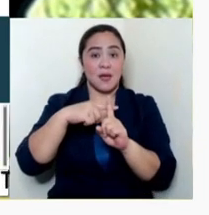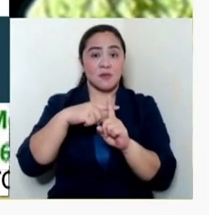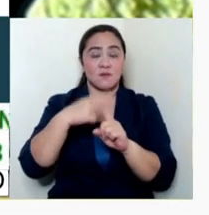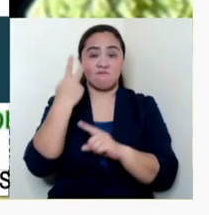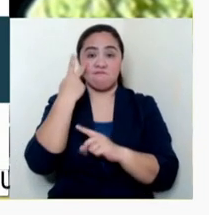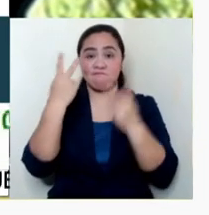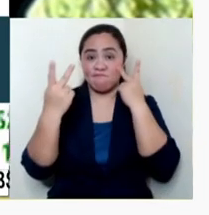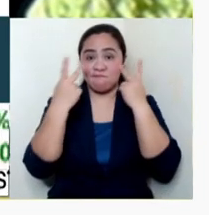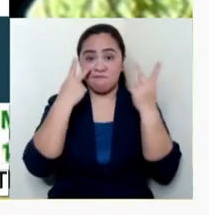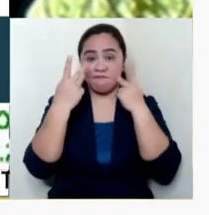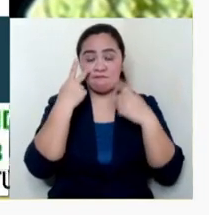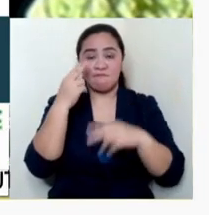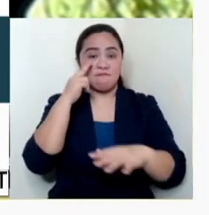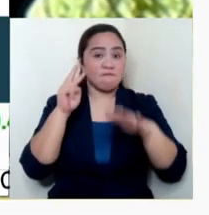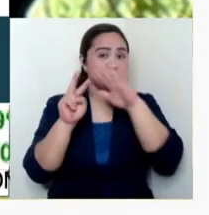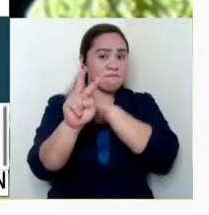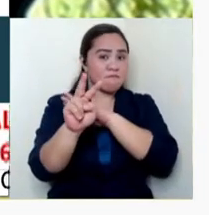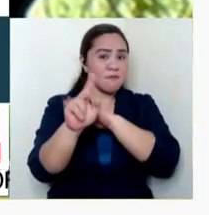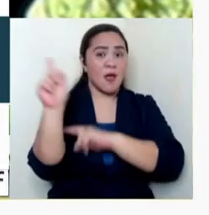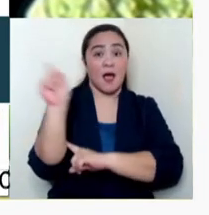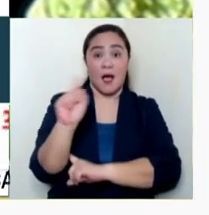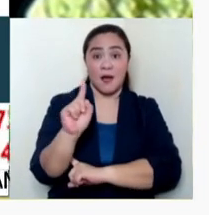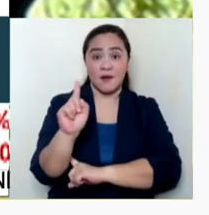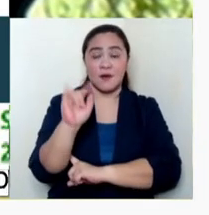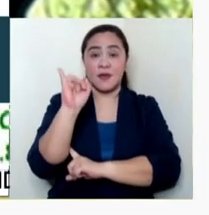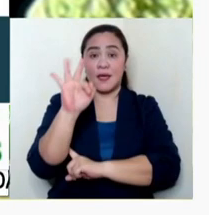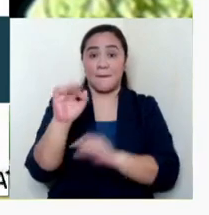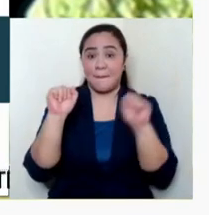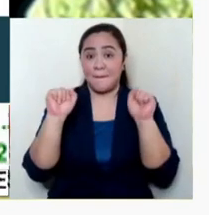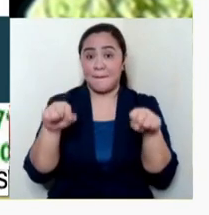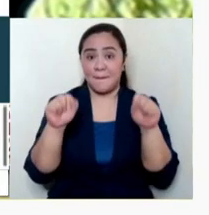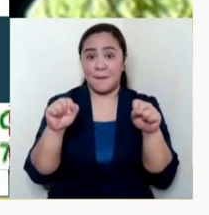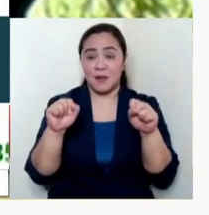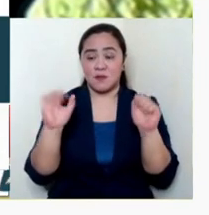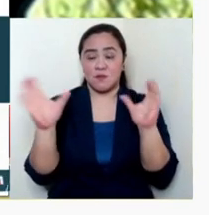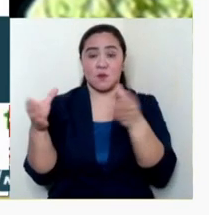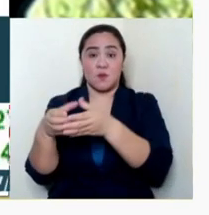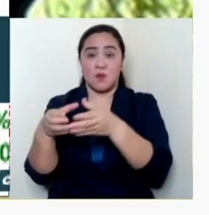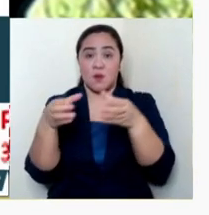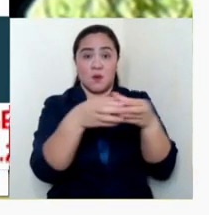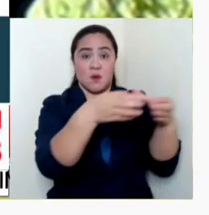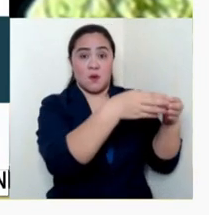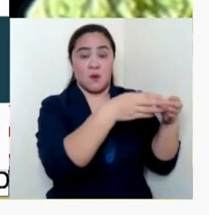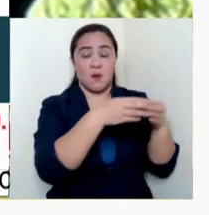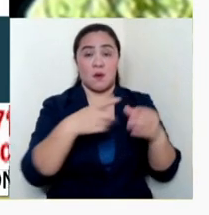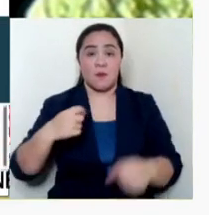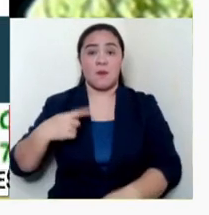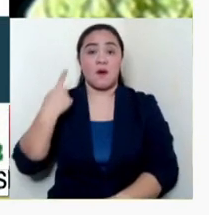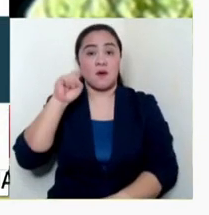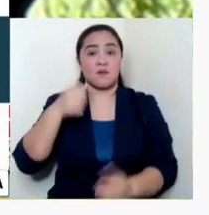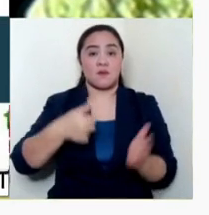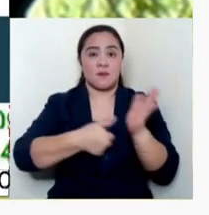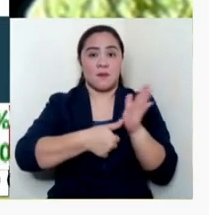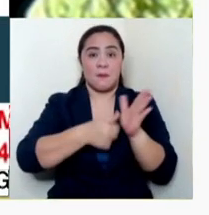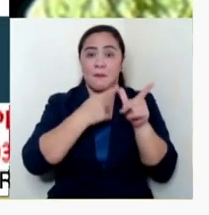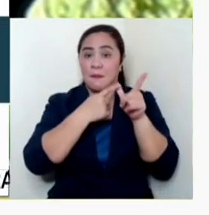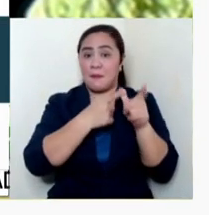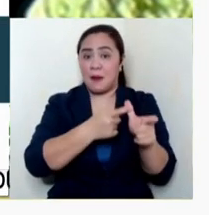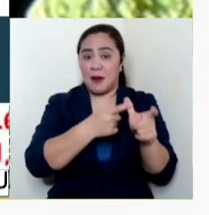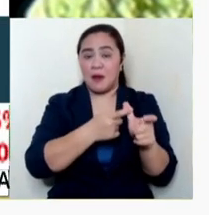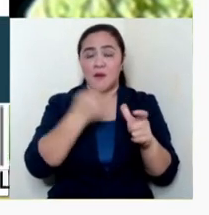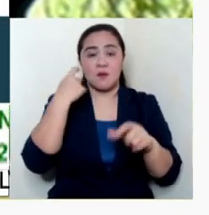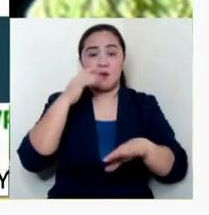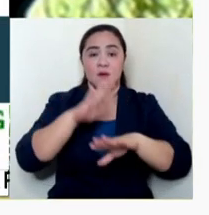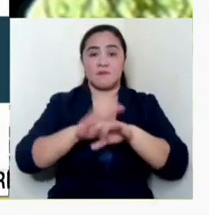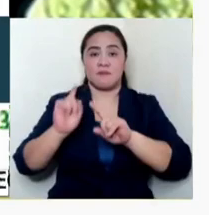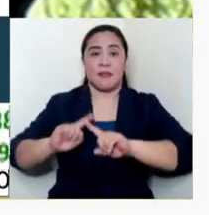it afterwards, dahil kung posibleng mag-aisa ang mga kandidato sa isa, dalawa o tatlong mga kandidato sa iba't